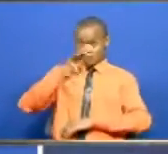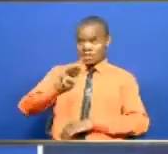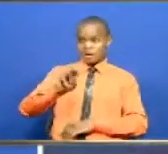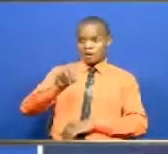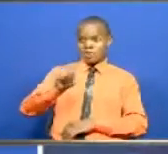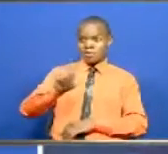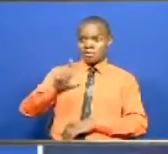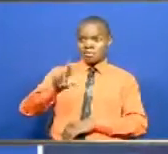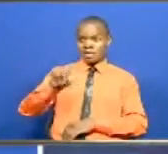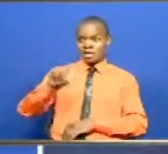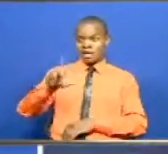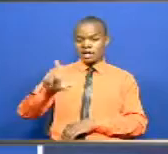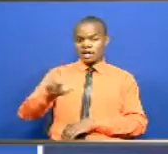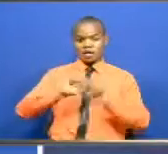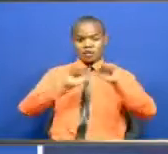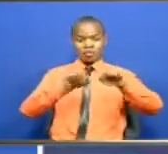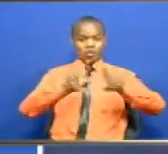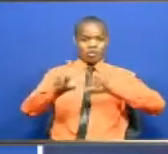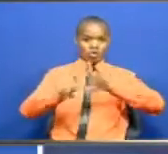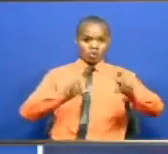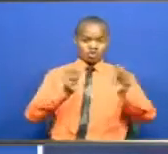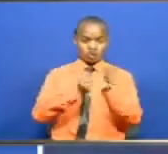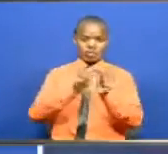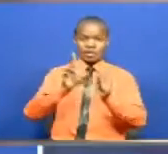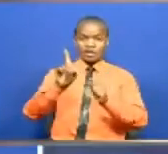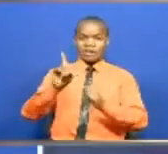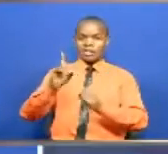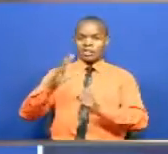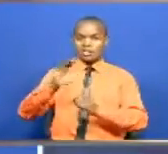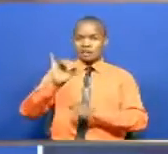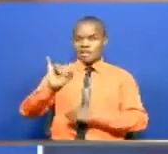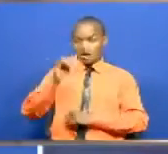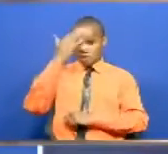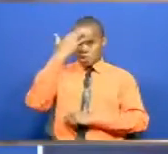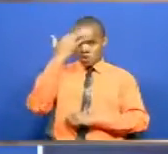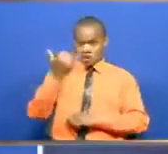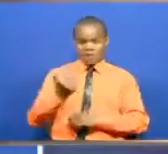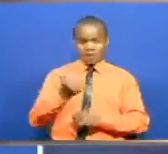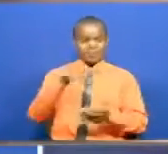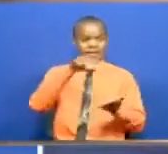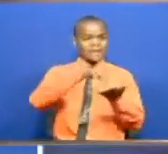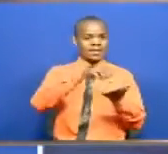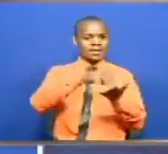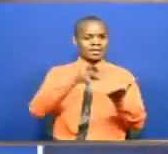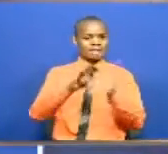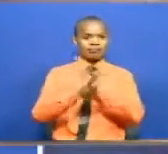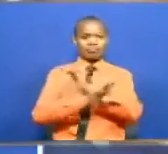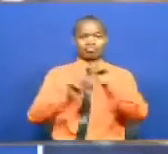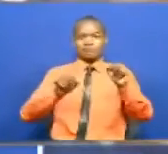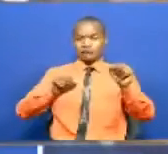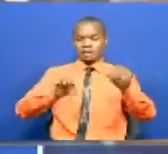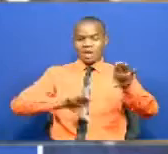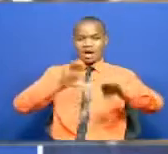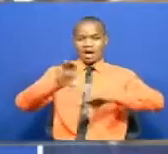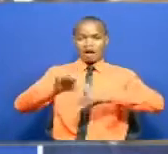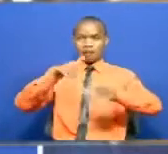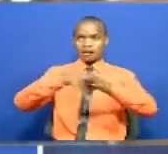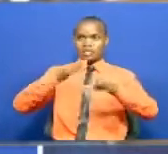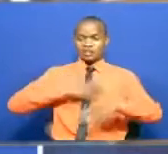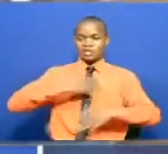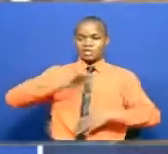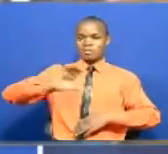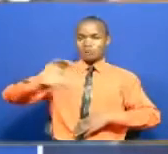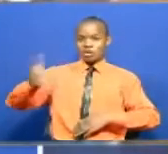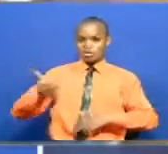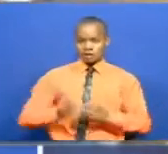ili kuhojiwa na maafisa wa idara ya upelelezi wa jinai kutokana na visa vya wizi wa mifugo katika kaunti ya Samburu. Nimerecord statement